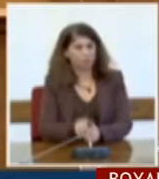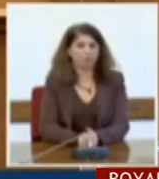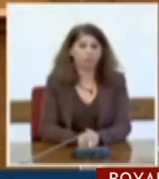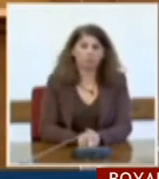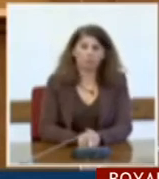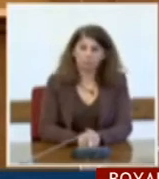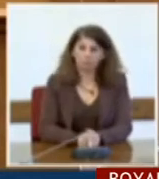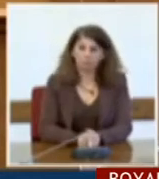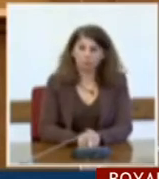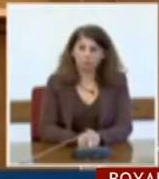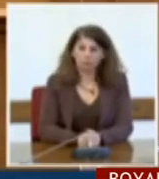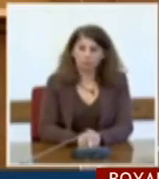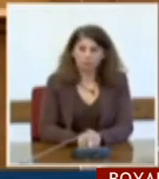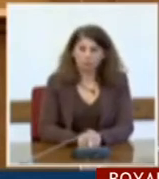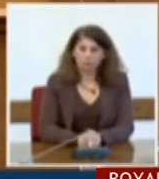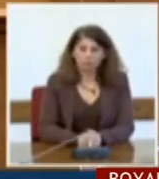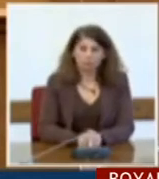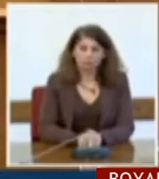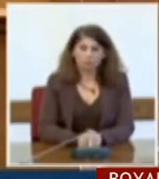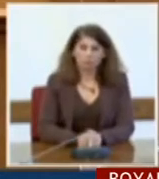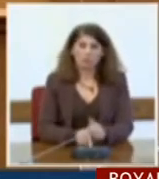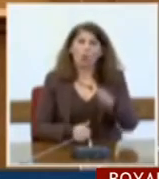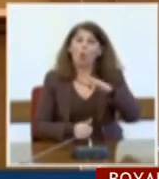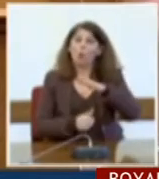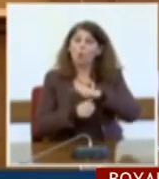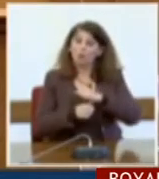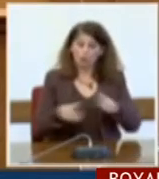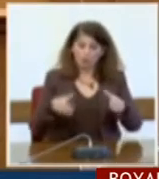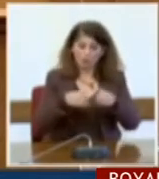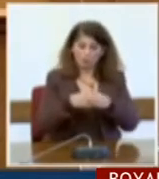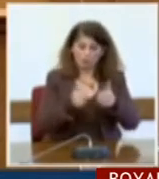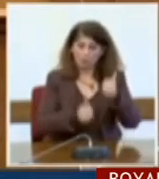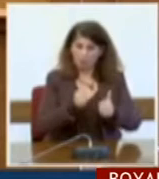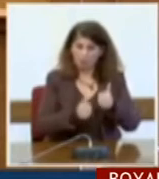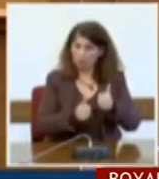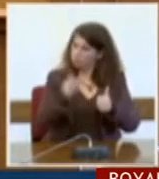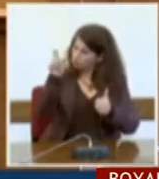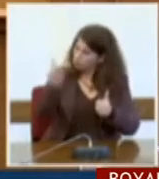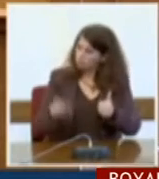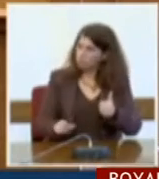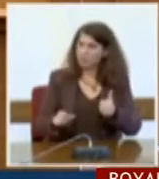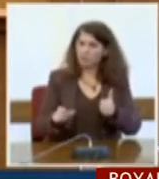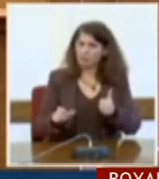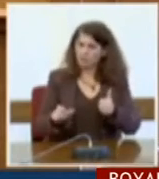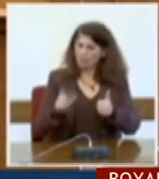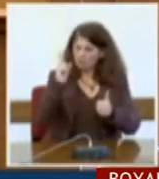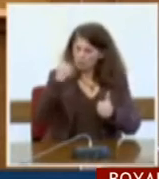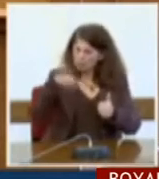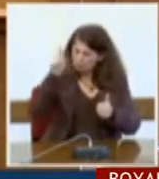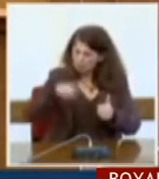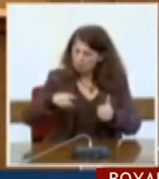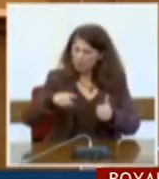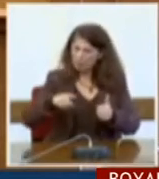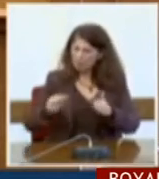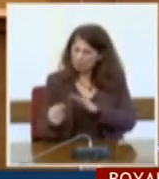ότι ο πρόεδρος της Επιτροπής Ανταγωνισμού, που εσείς με το καλημέρα διορίσατε,